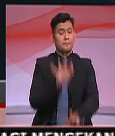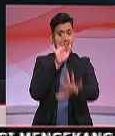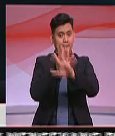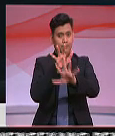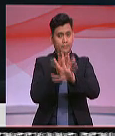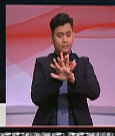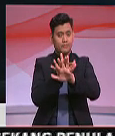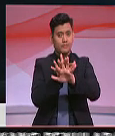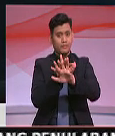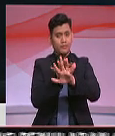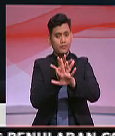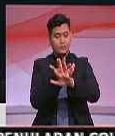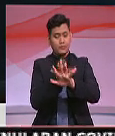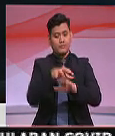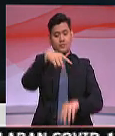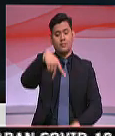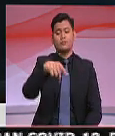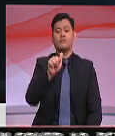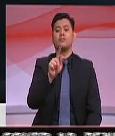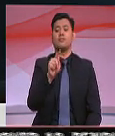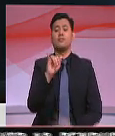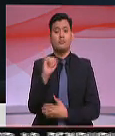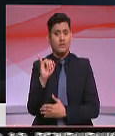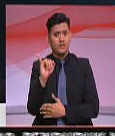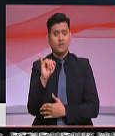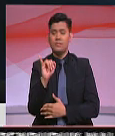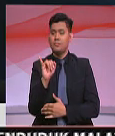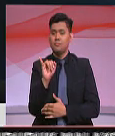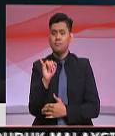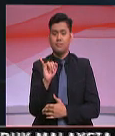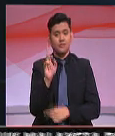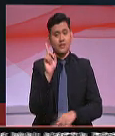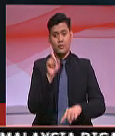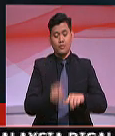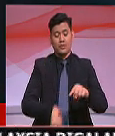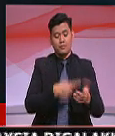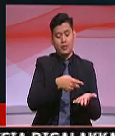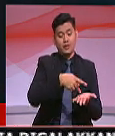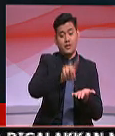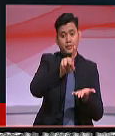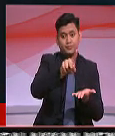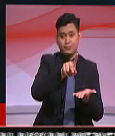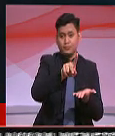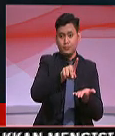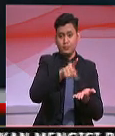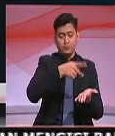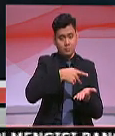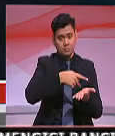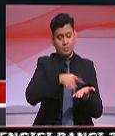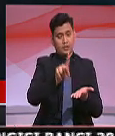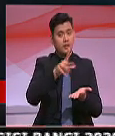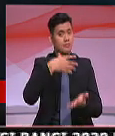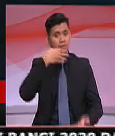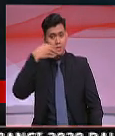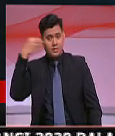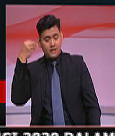Ramai pastilah tidak berkemampuan untuk membayar perjalanan pulang